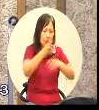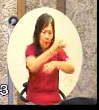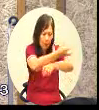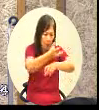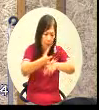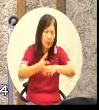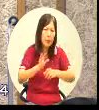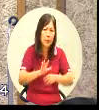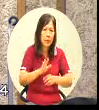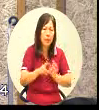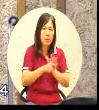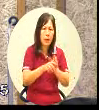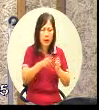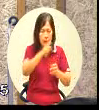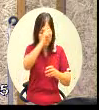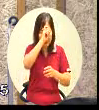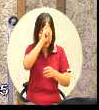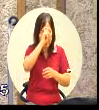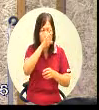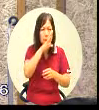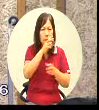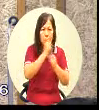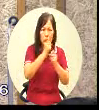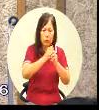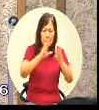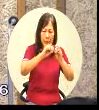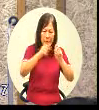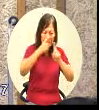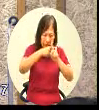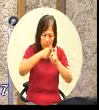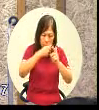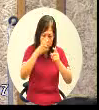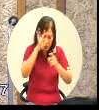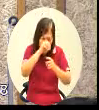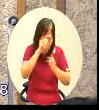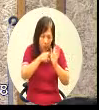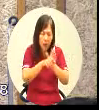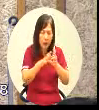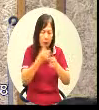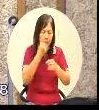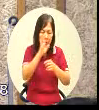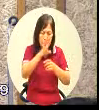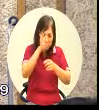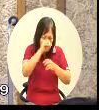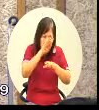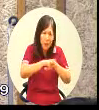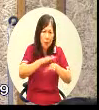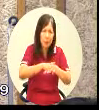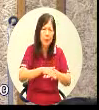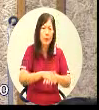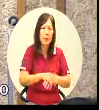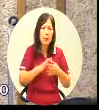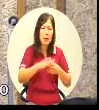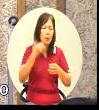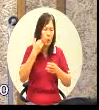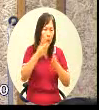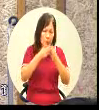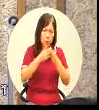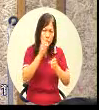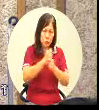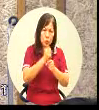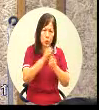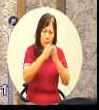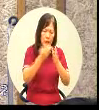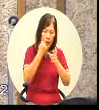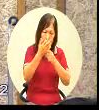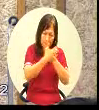我们先来做一个那个地质上面的探讨，好，大地工程方面的探讨。那如果真的需要去做那个坡